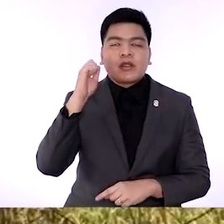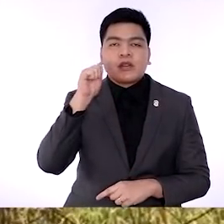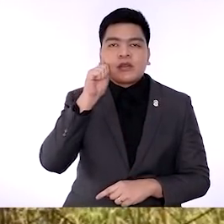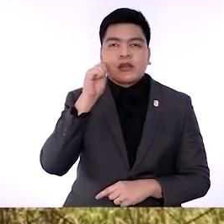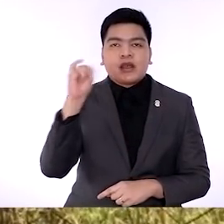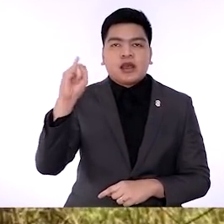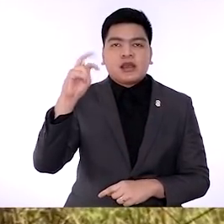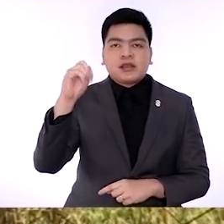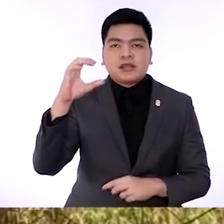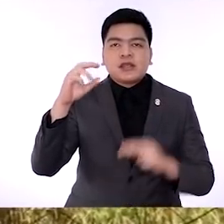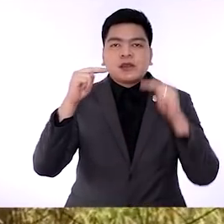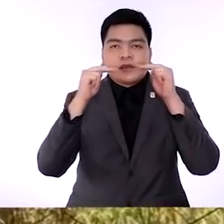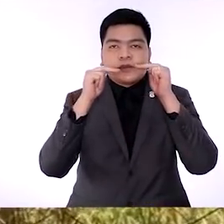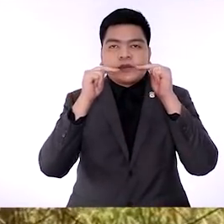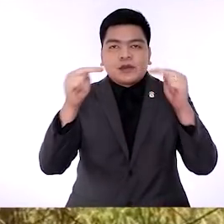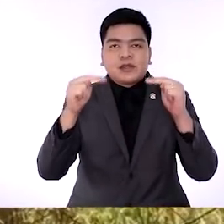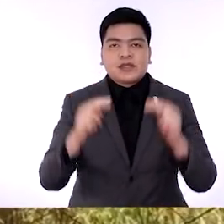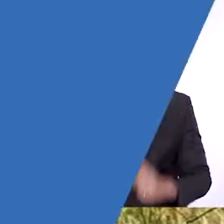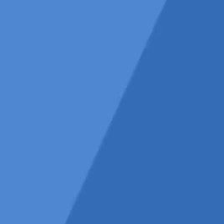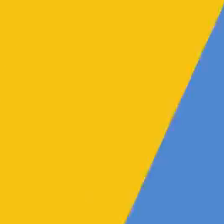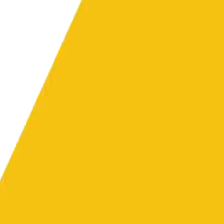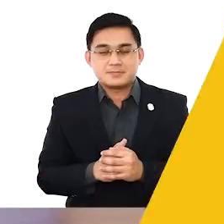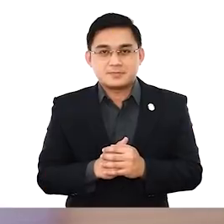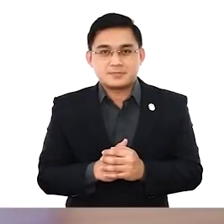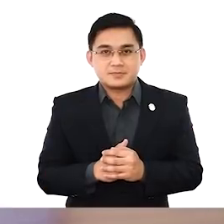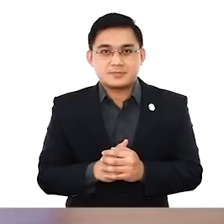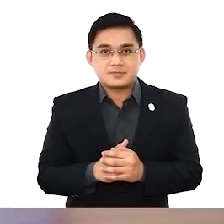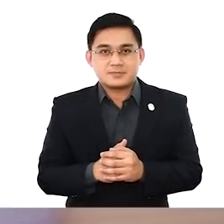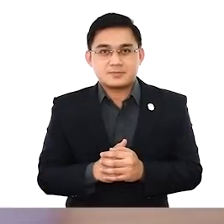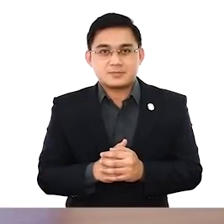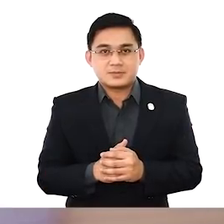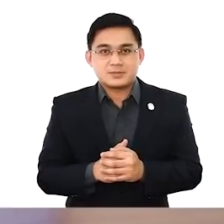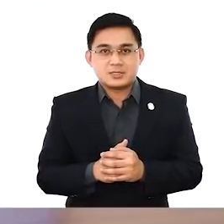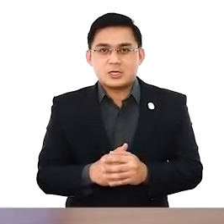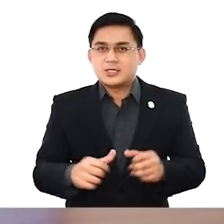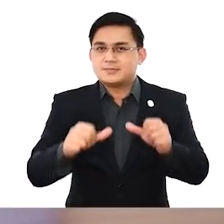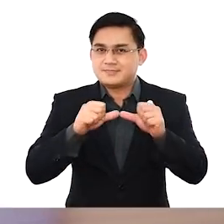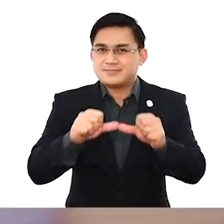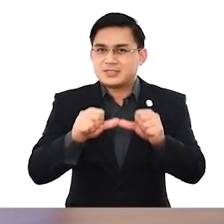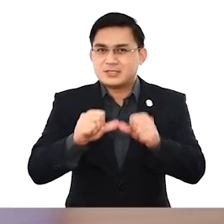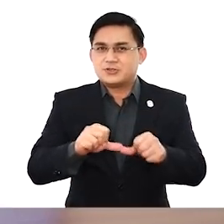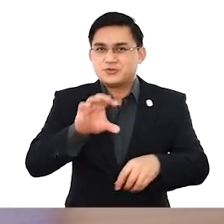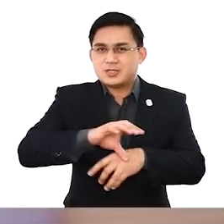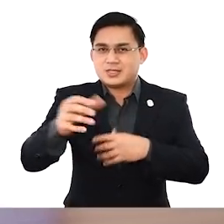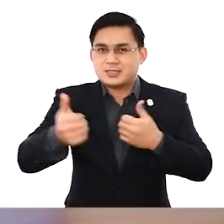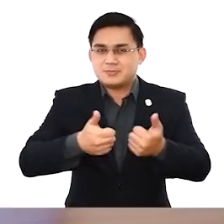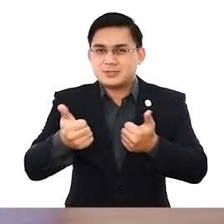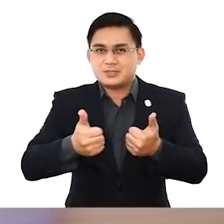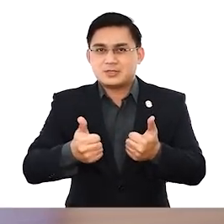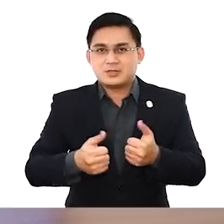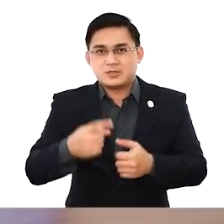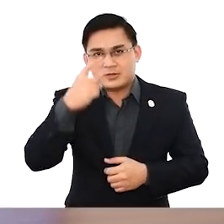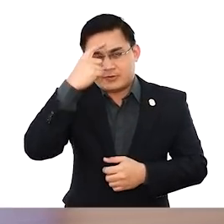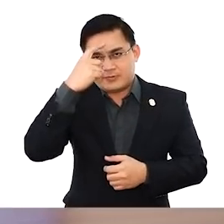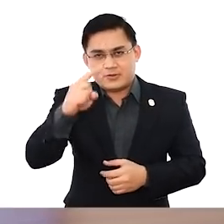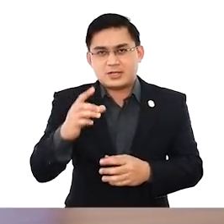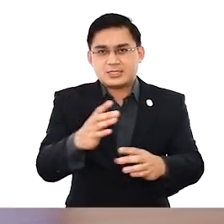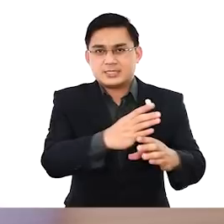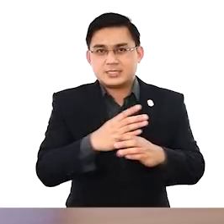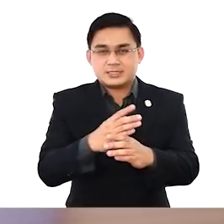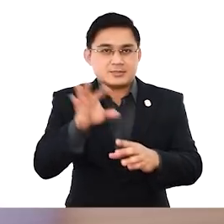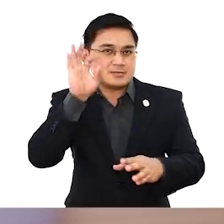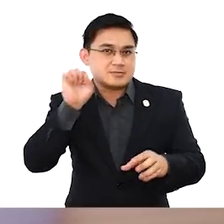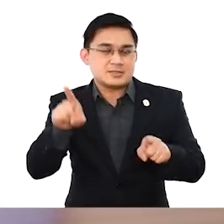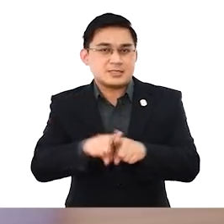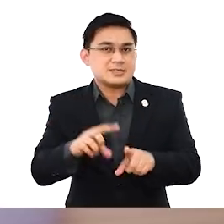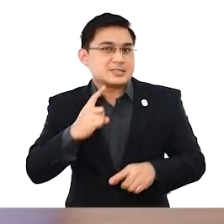para sa Iglesia ni Cristo News Network. Hindi nagsasawa ang pamamahala ng iglesia sa pagmamalasakit sa mga